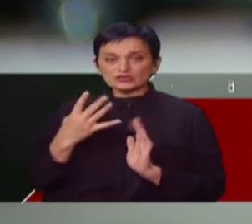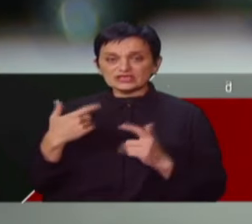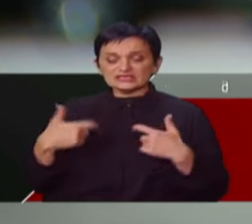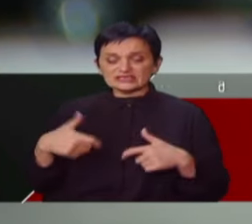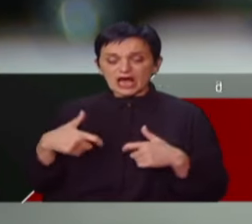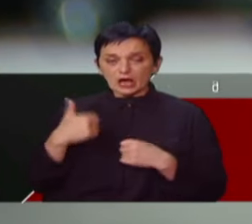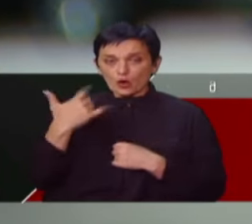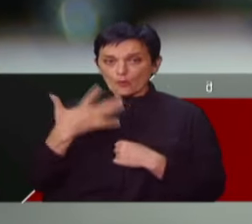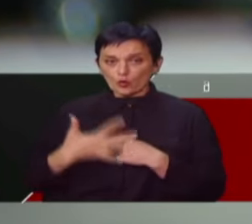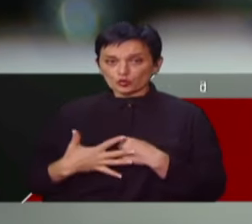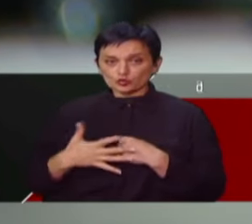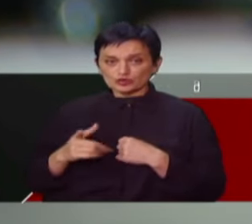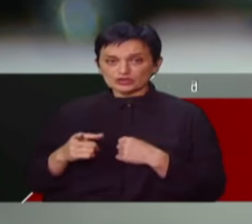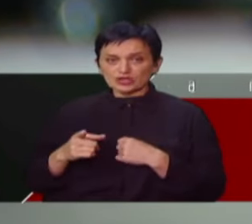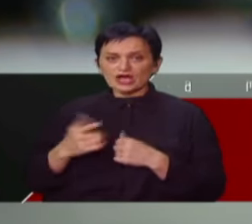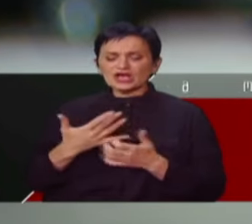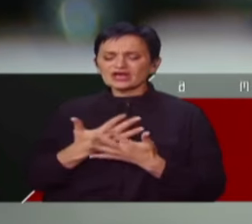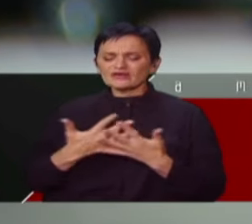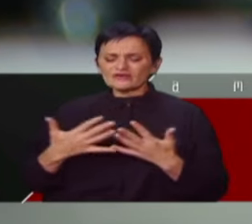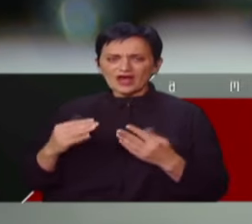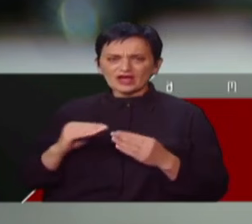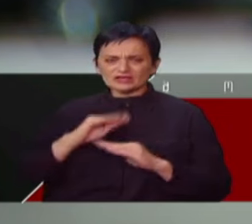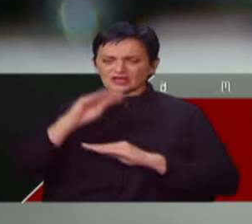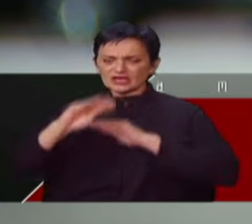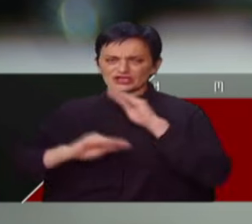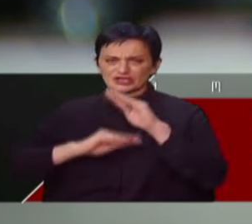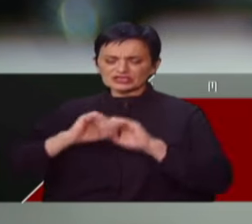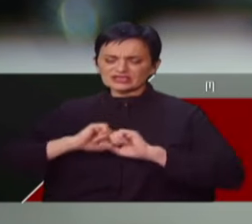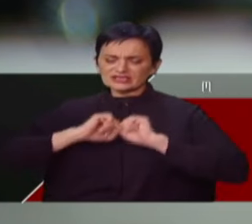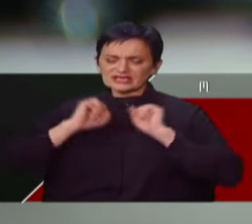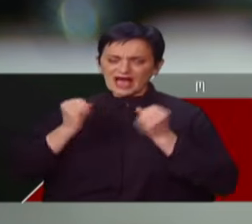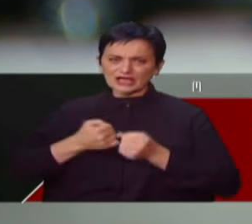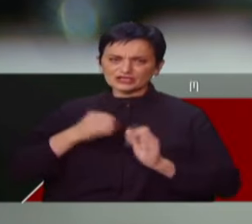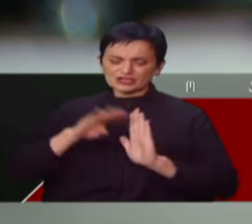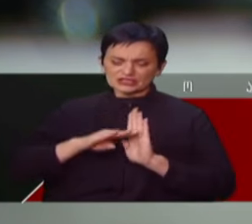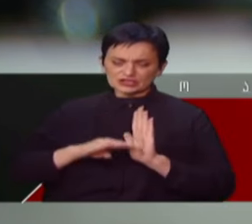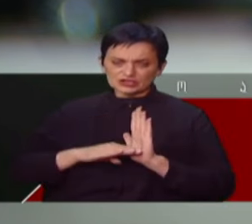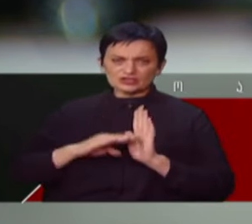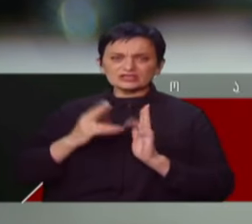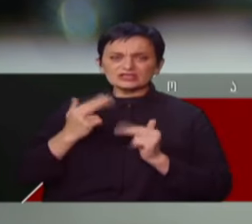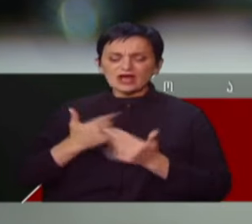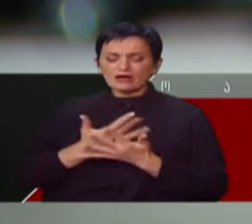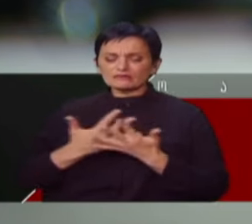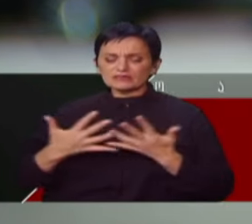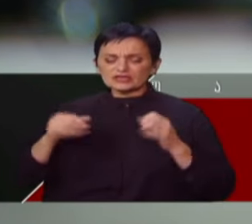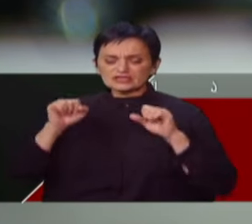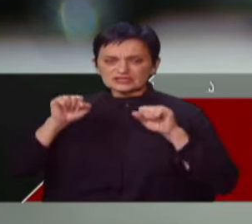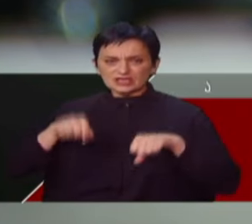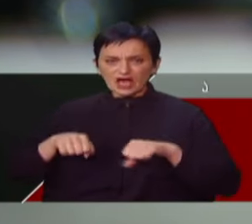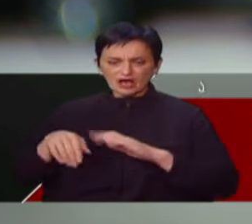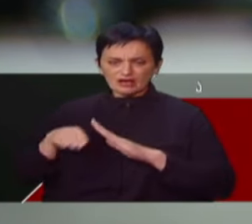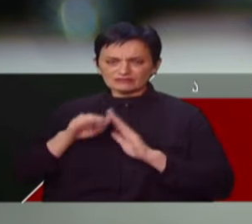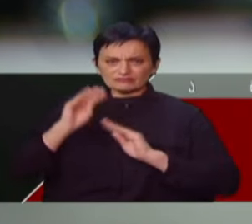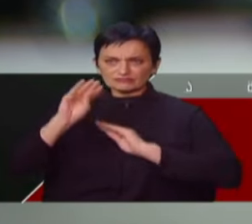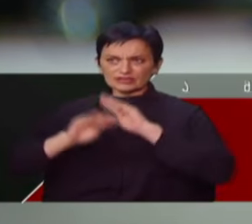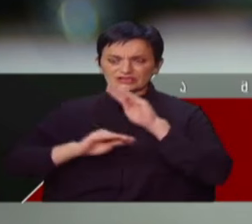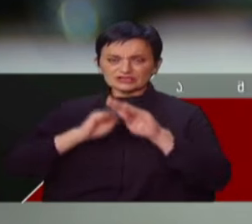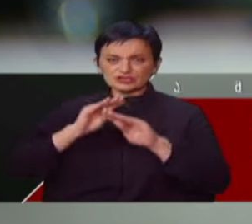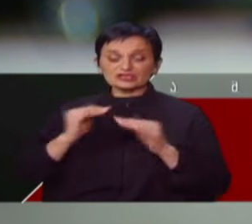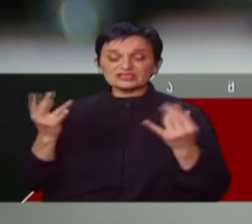ცენტრი, რომელიც აღჭურულია ყველა ინვენტარით, გაგრილების სისტემებით და ყველა იმ საშუალებებით, რომელიც საჭიროა,